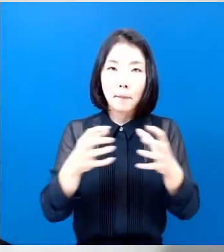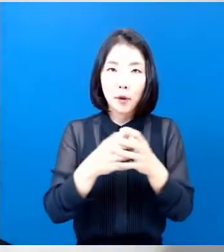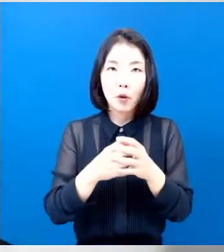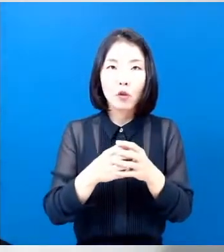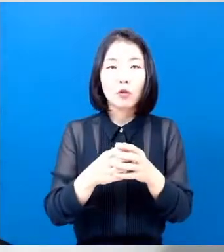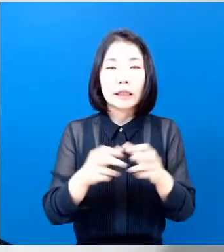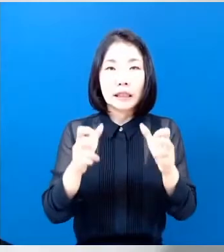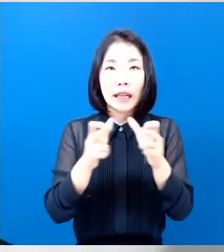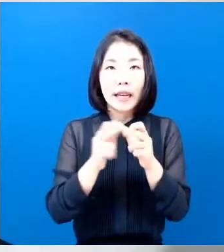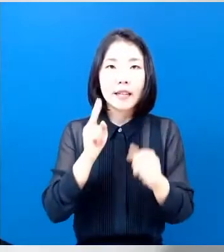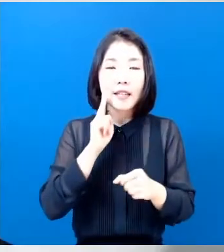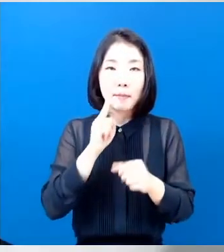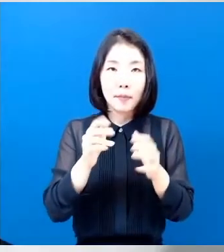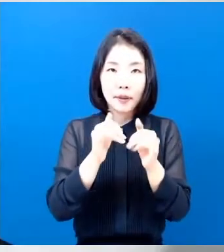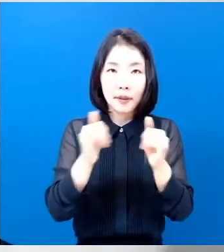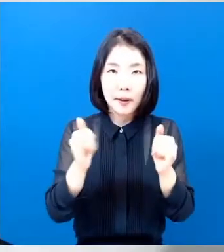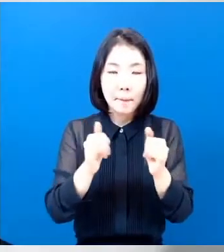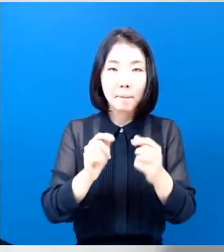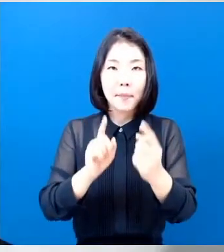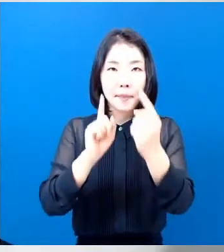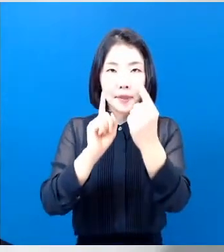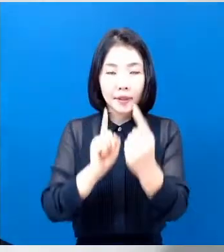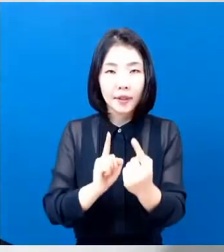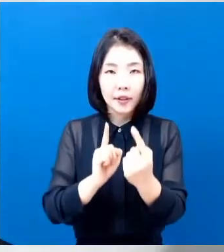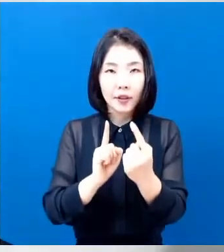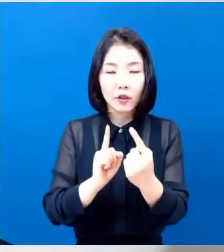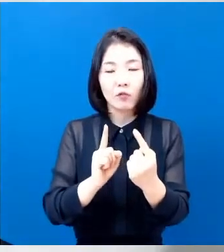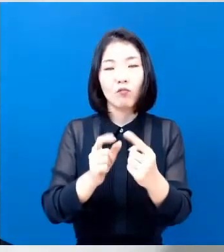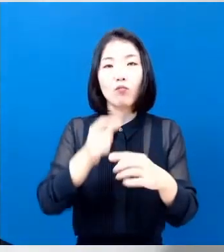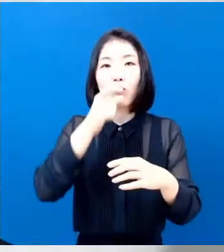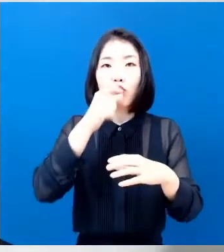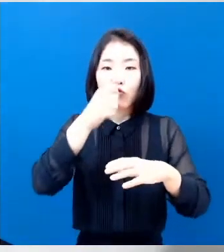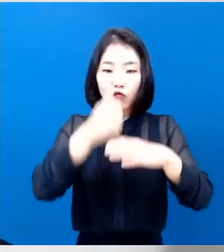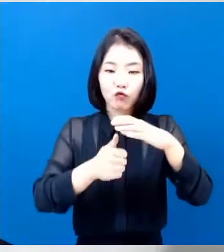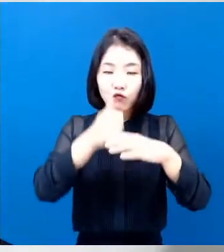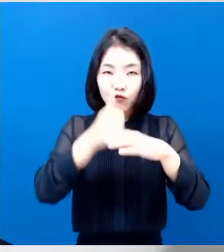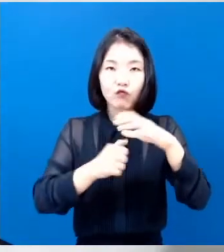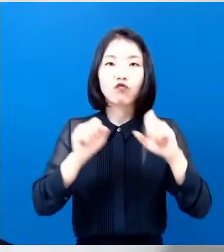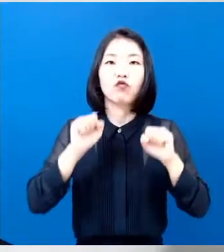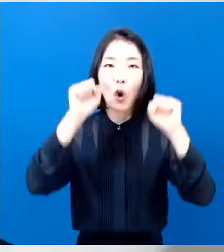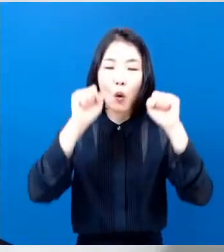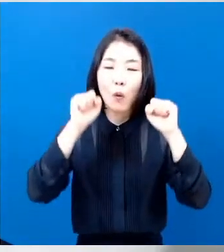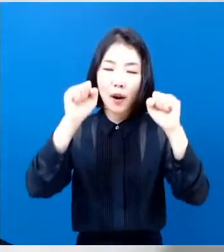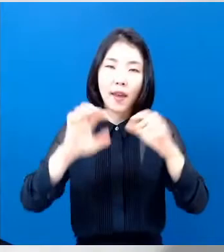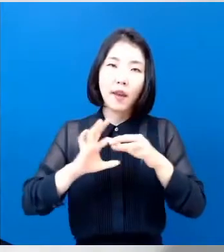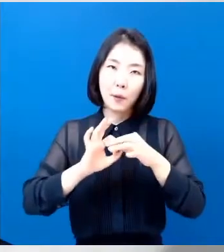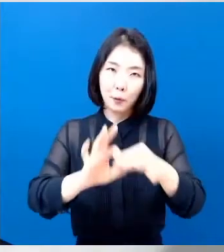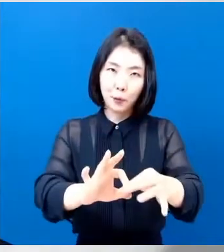대상자 분들은 완수 실에서 일대의 수중 운동을 지속적으로 제공하고 있습니다